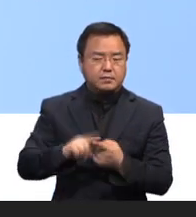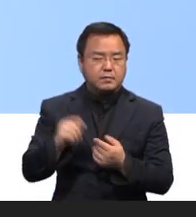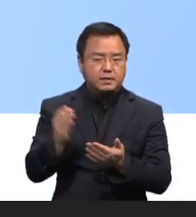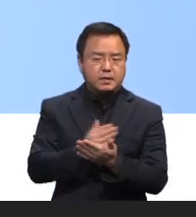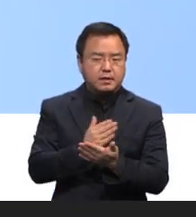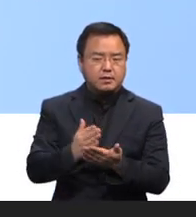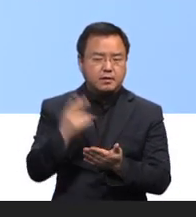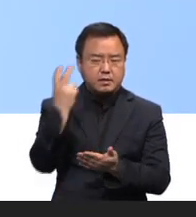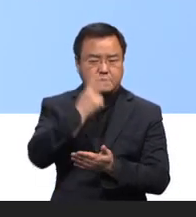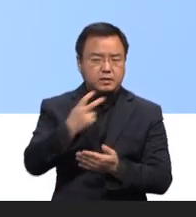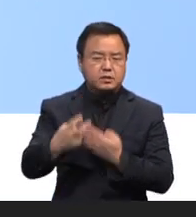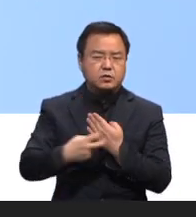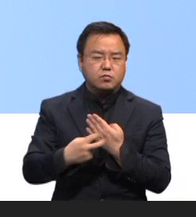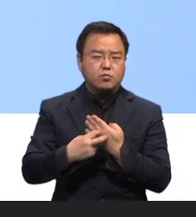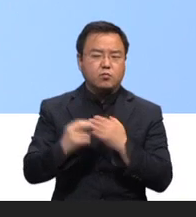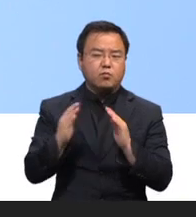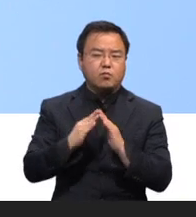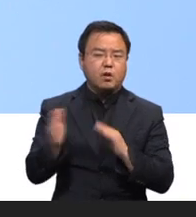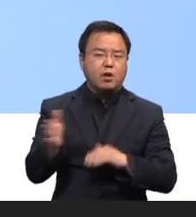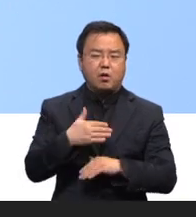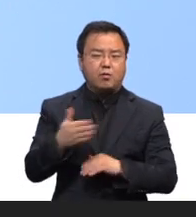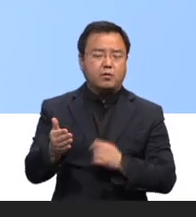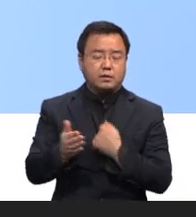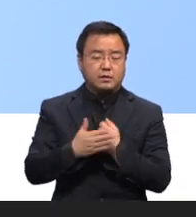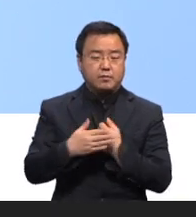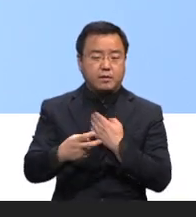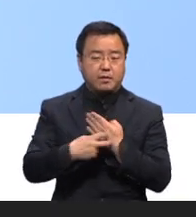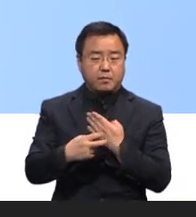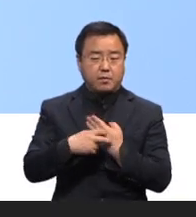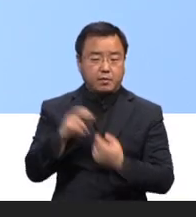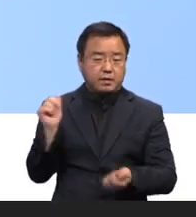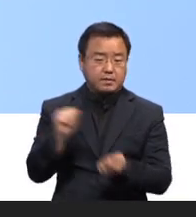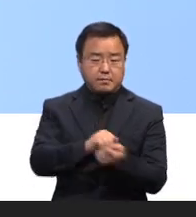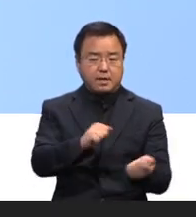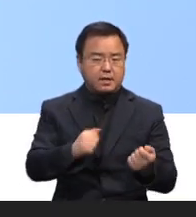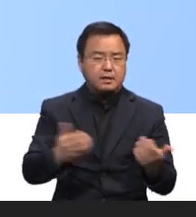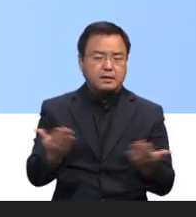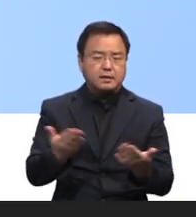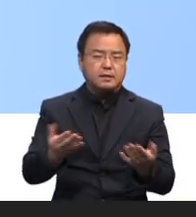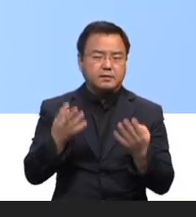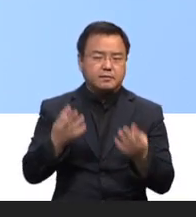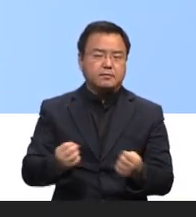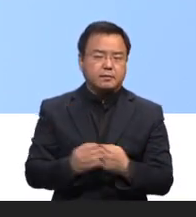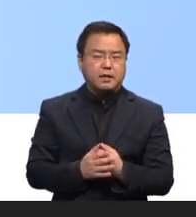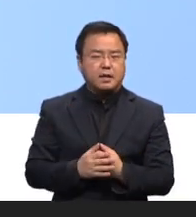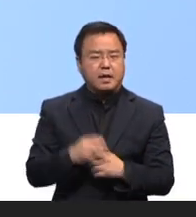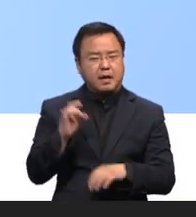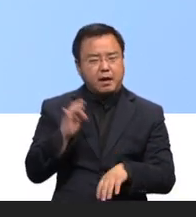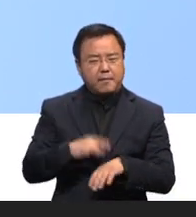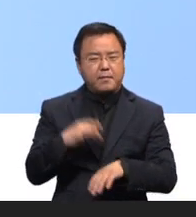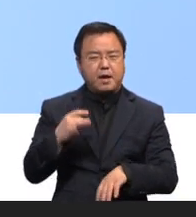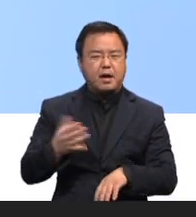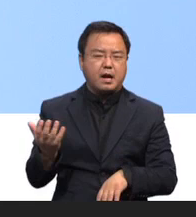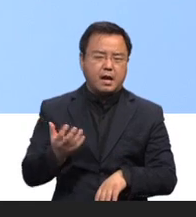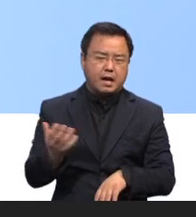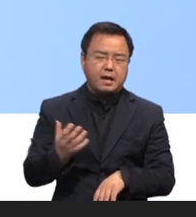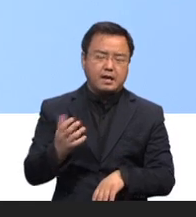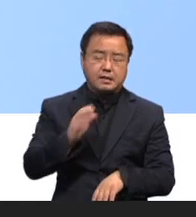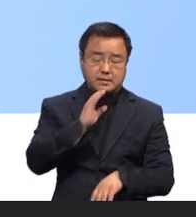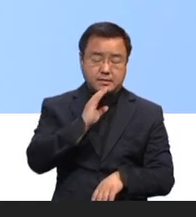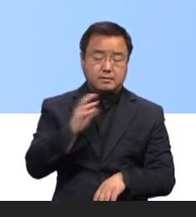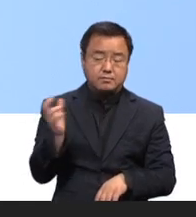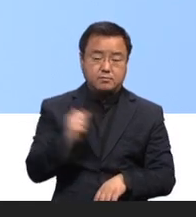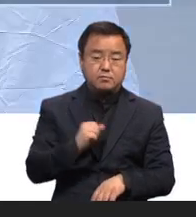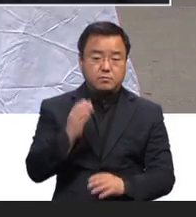질려서 가 없었기 때문에 병원을 통해서 환자 감염이 많이 발생했던 그 시절이 경우는 이제 뼈아픈 교훈 으로 갖고 있기 때문입니다